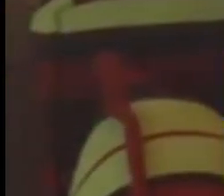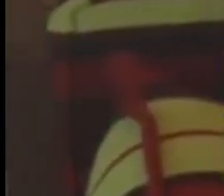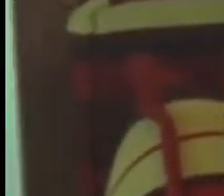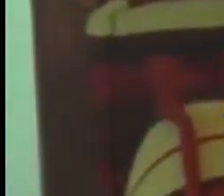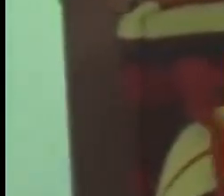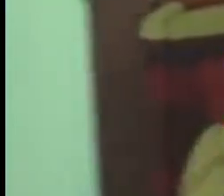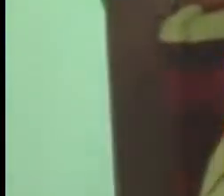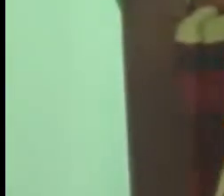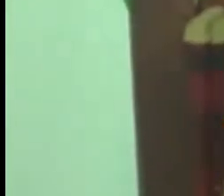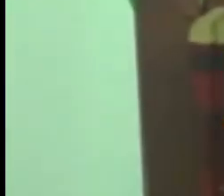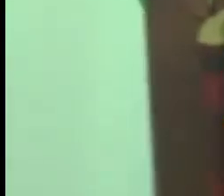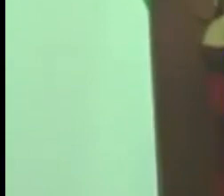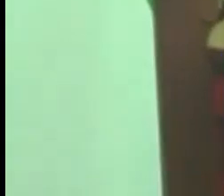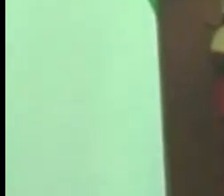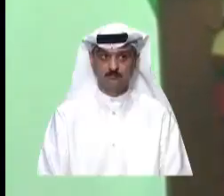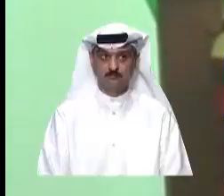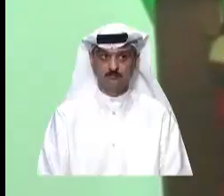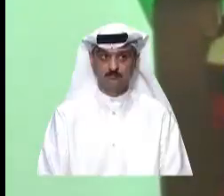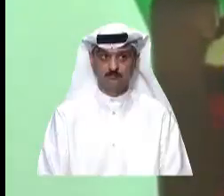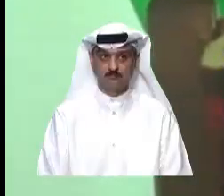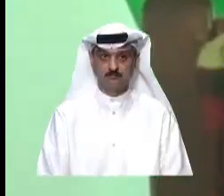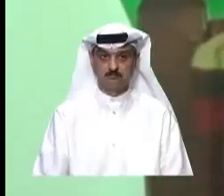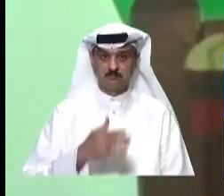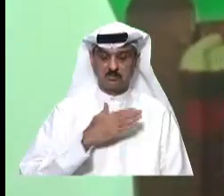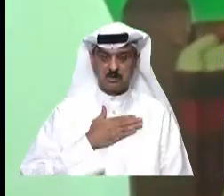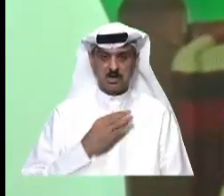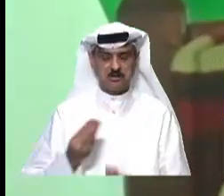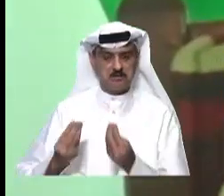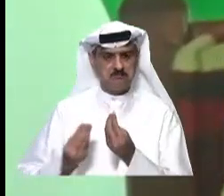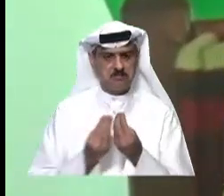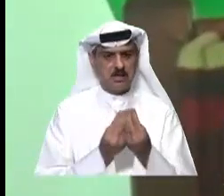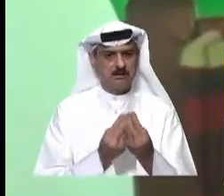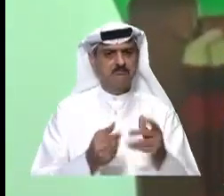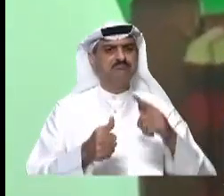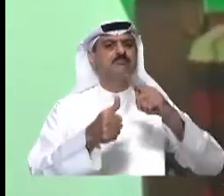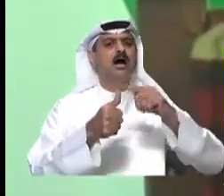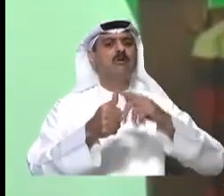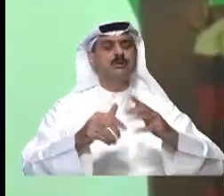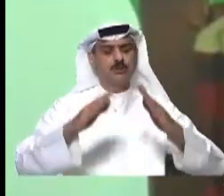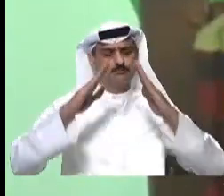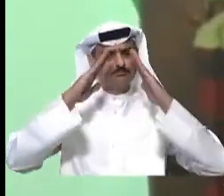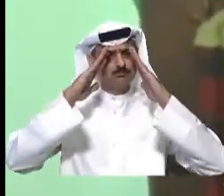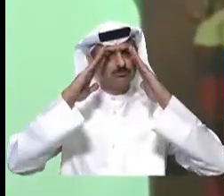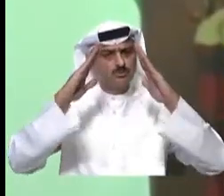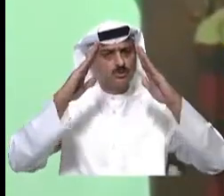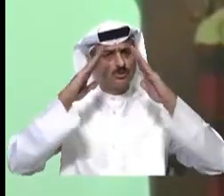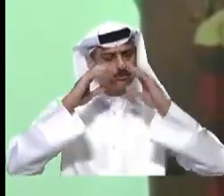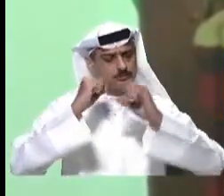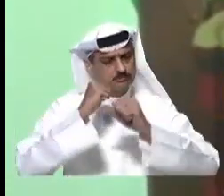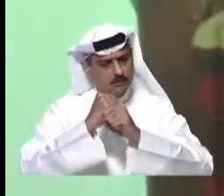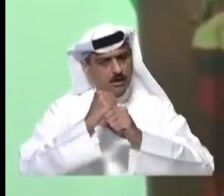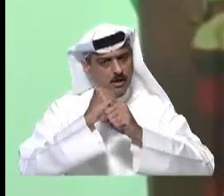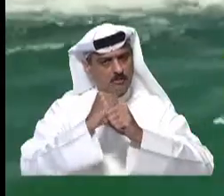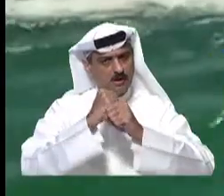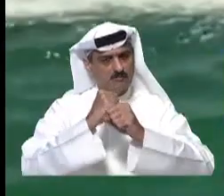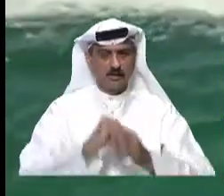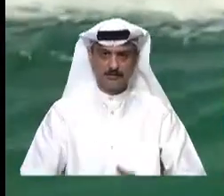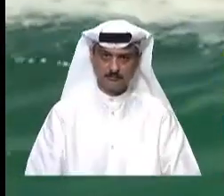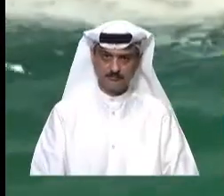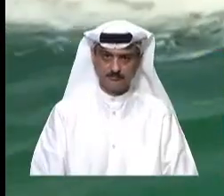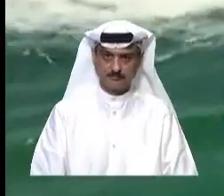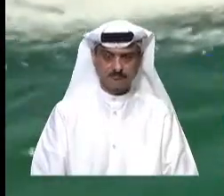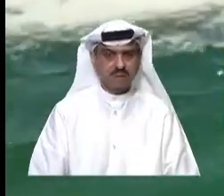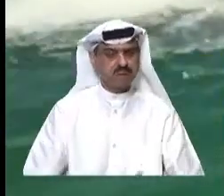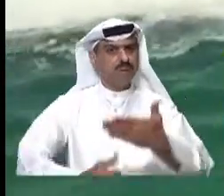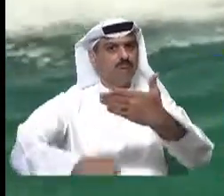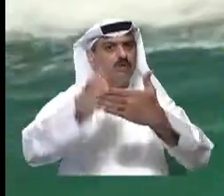بالدرجة الأولى أني أشكركم على الوضع اللي أنتم فيه واللي قاعدين تقومون فيه. الإنجاز